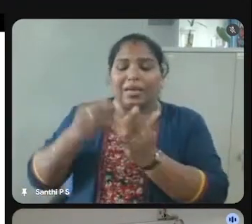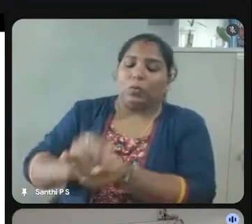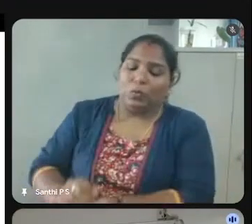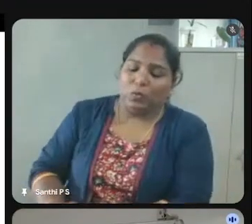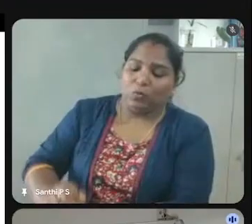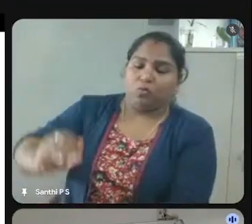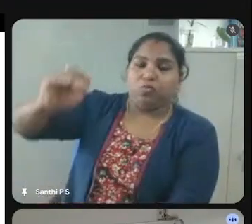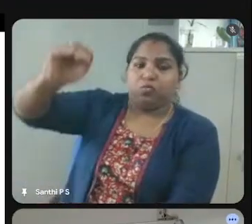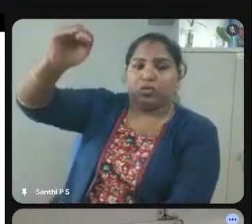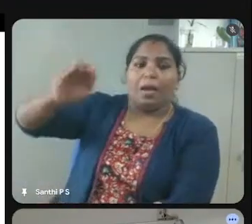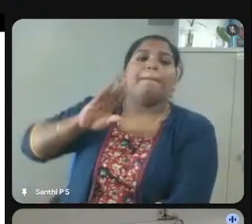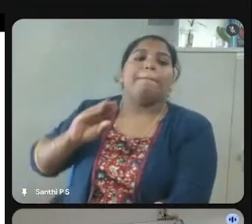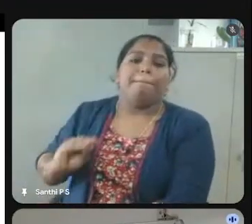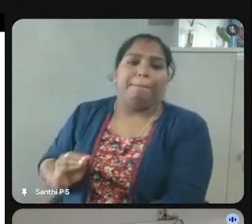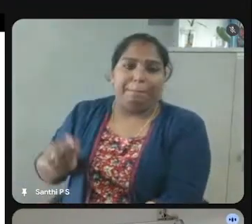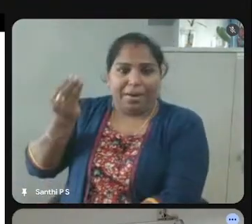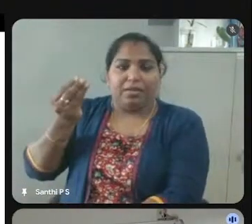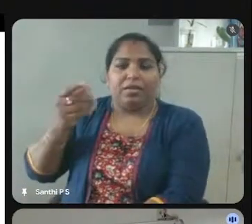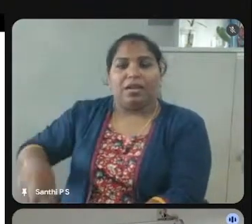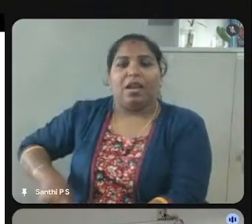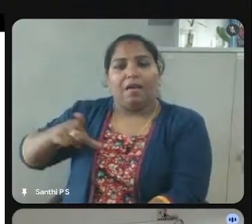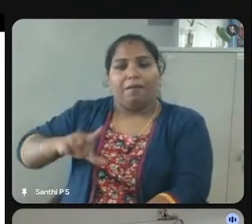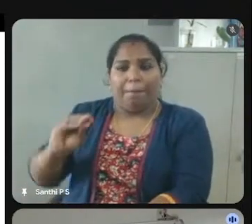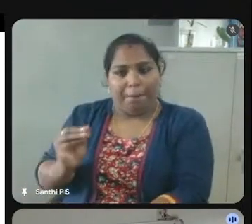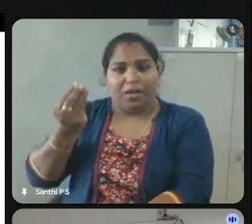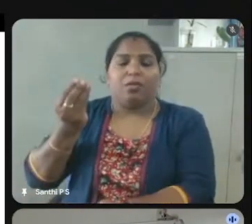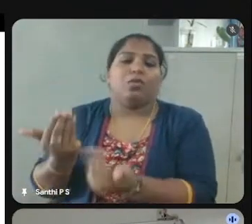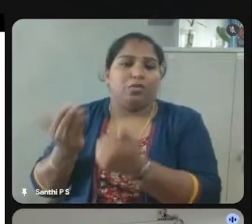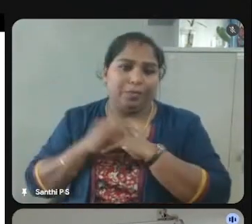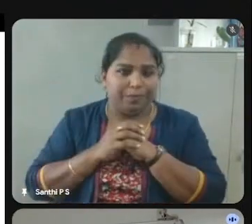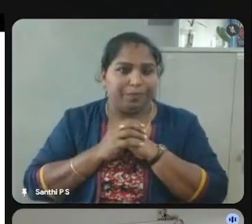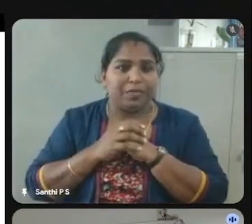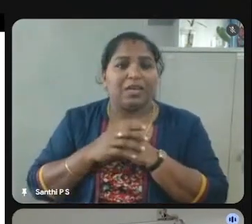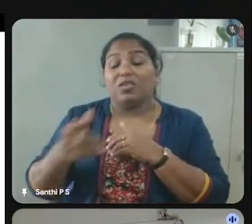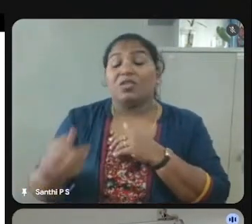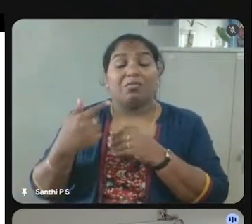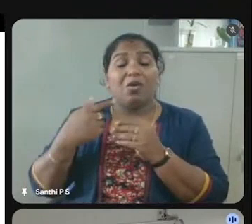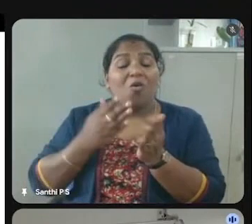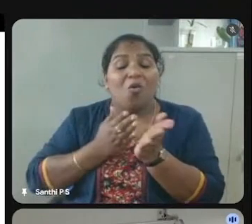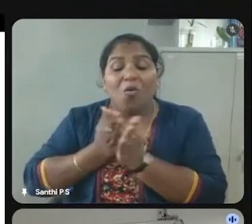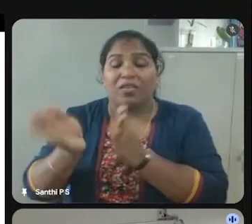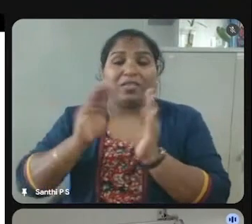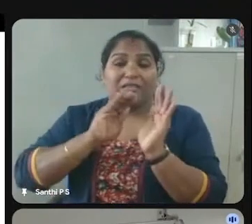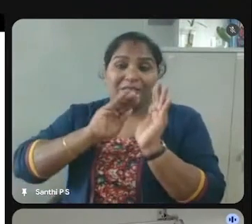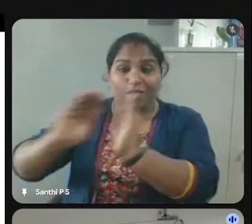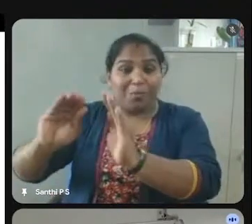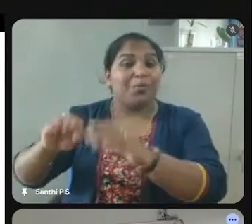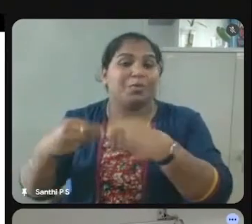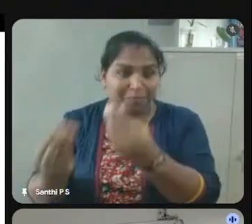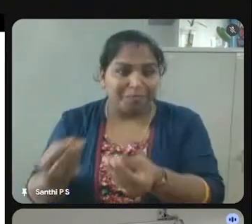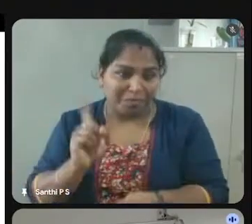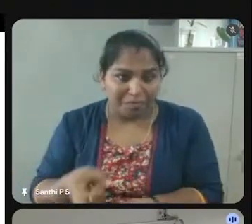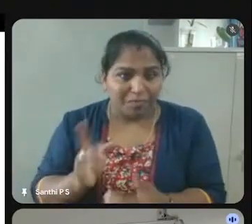അതായത് പാരന്റിങ് സ്റ്റൈൽ നമുക്ക് കുട്ടിക്ക് കൊടുക്കാൻ പറ്റും. അതെങ്ങനെയാ? ഒരു പിന്തുണ നൽകുന്നതായിരിക്കണം. നമ്മുടെ കുഞ്ഞിന്റെ കൂടെ എപ്പോഴും നമ്മൾ ഉണ്ടാവും എന്നുള്ള ഒരു